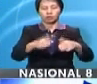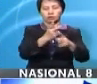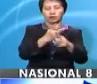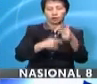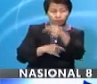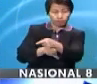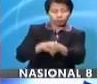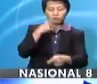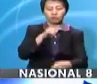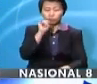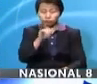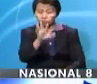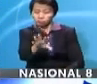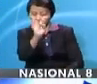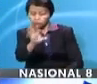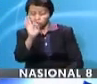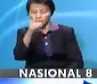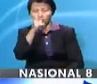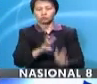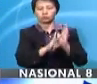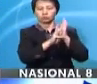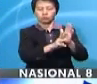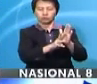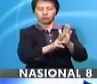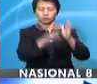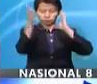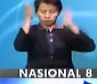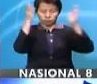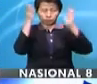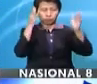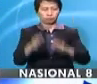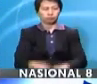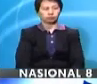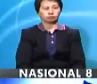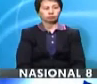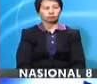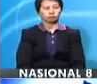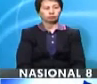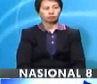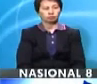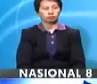mereka, siapa yang lebih layak untuk mewakili pasukan.